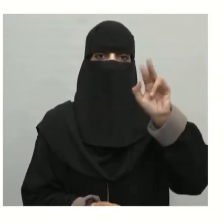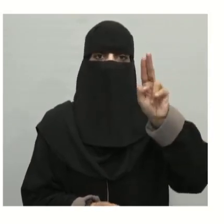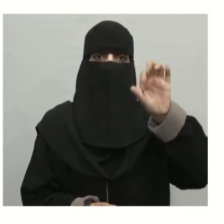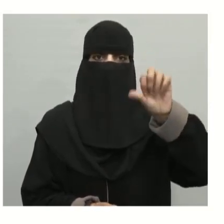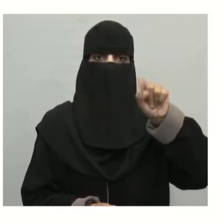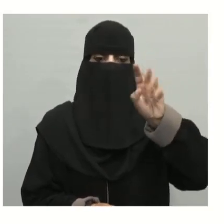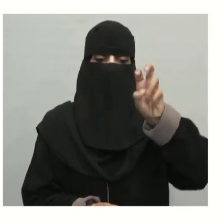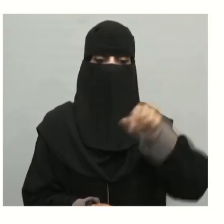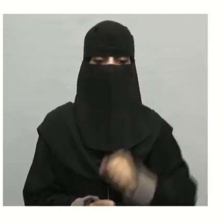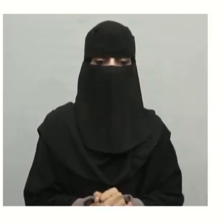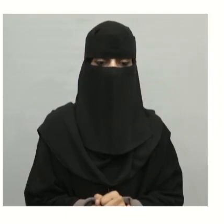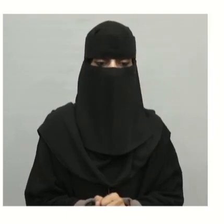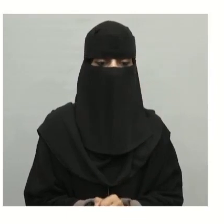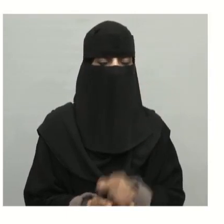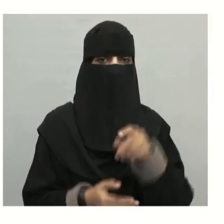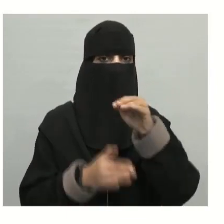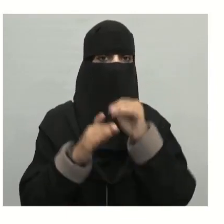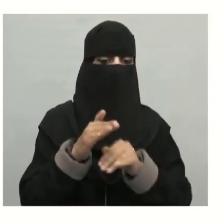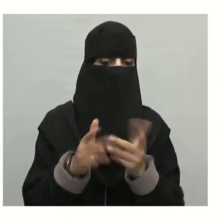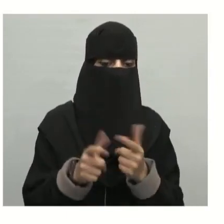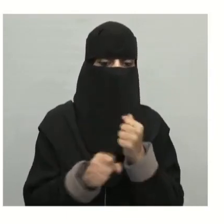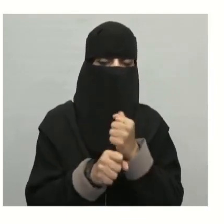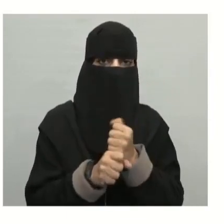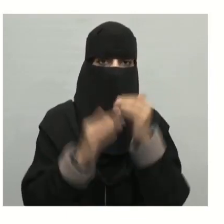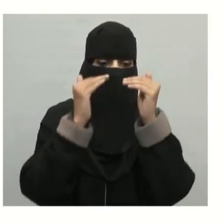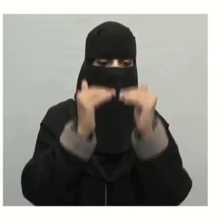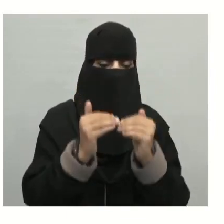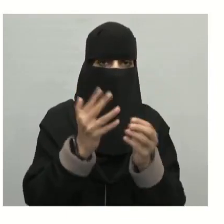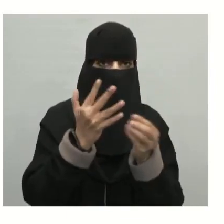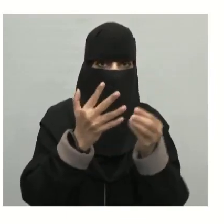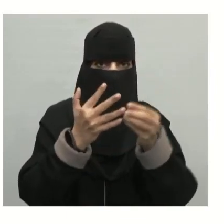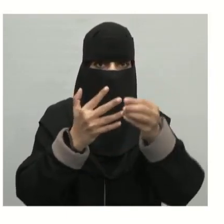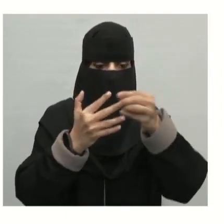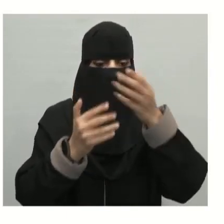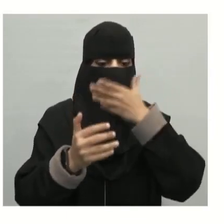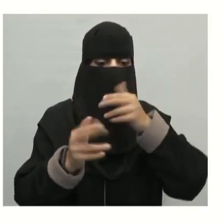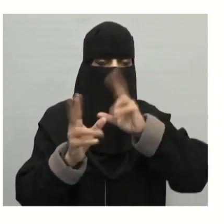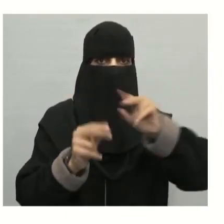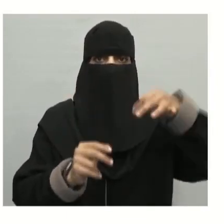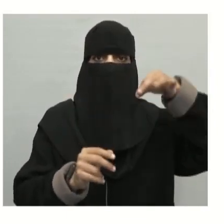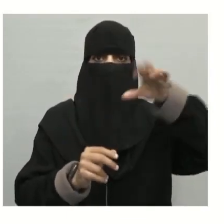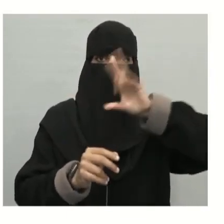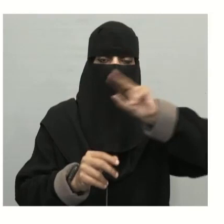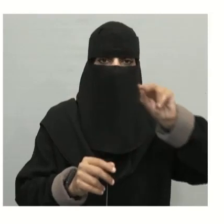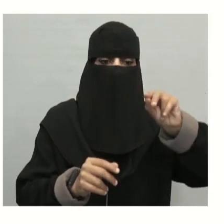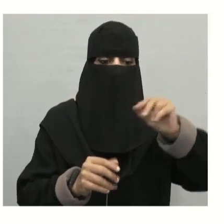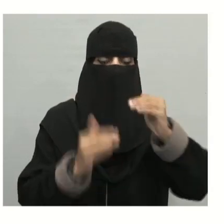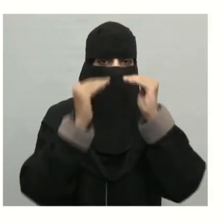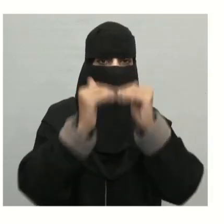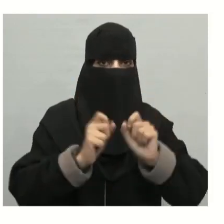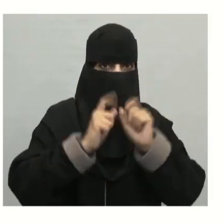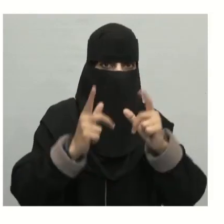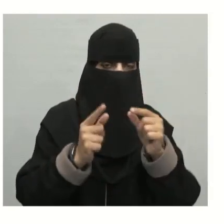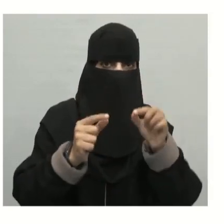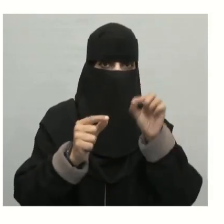بالنسبه للصخور المتورقه تمتاز بطبقاتها المتتاليه التي تشبه الاوراق والترتيب الواضح